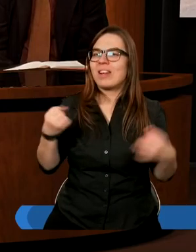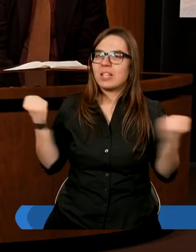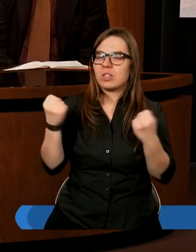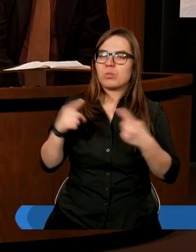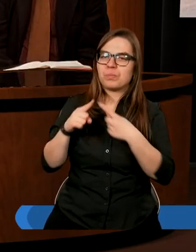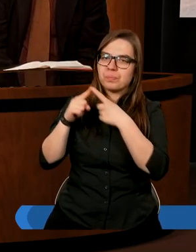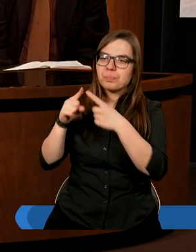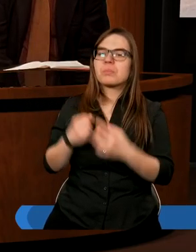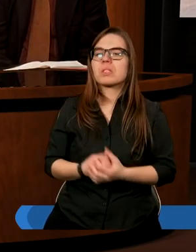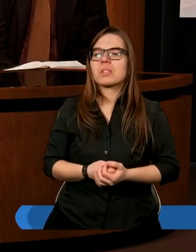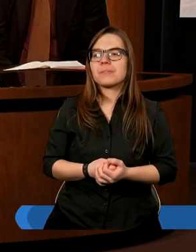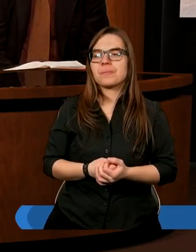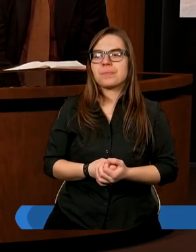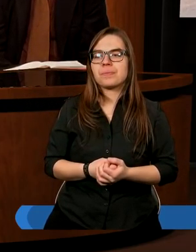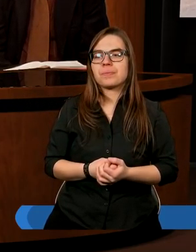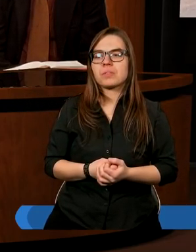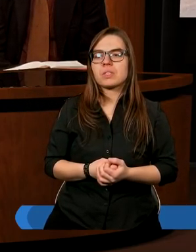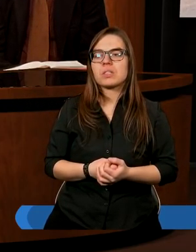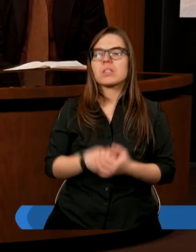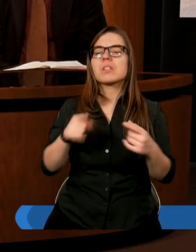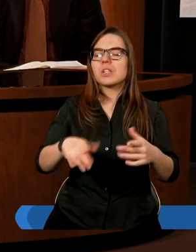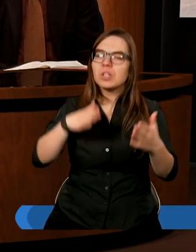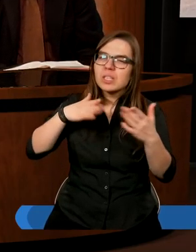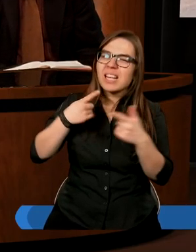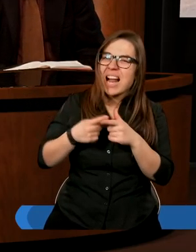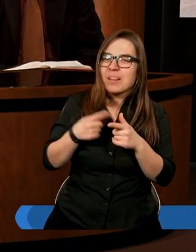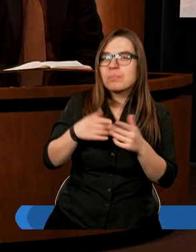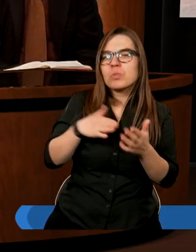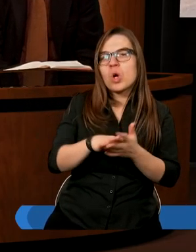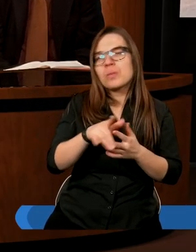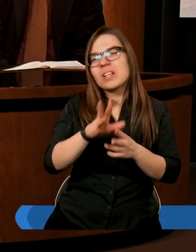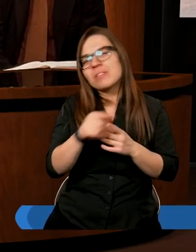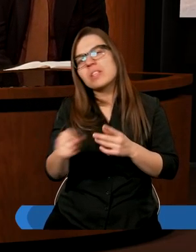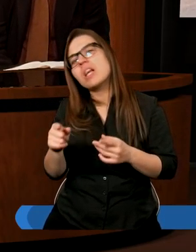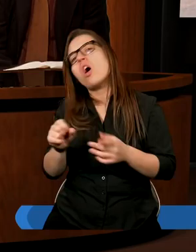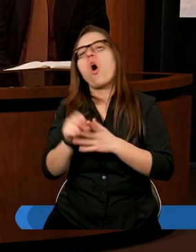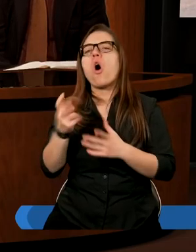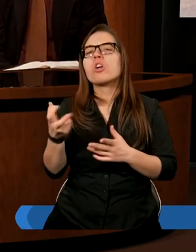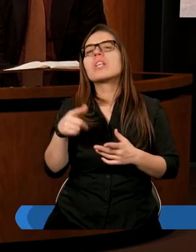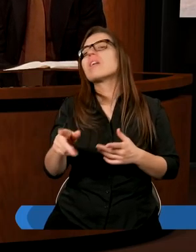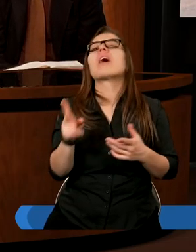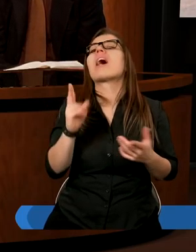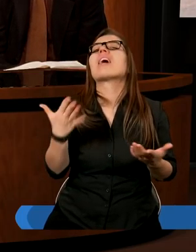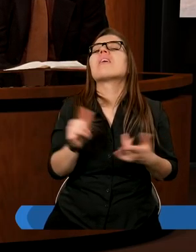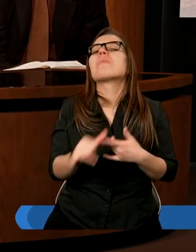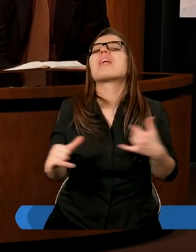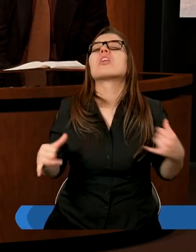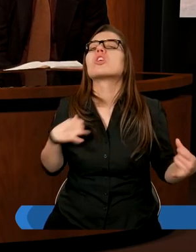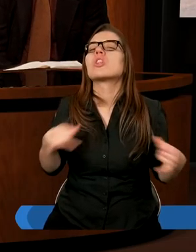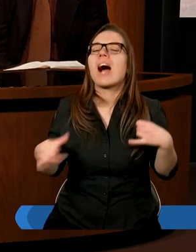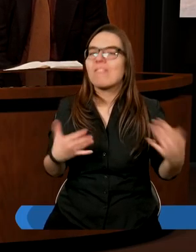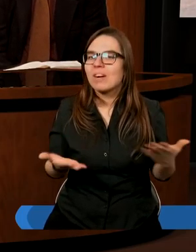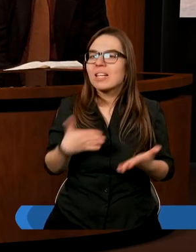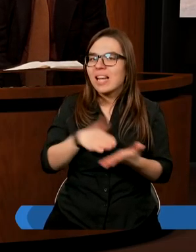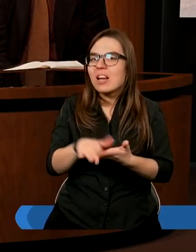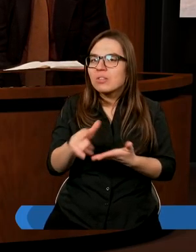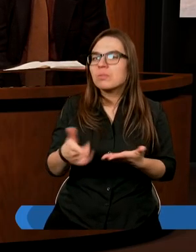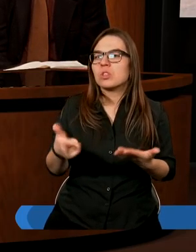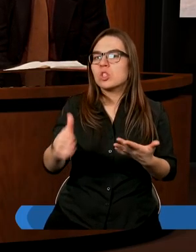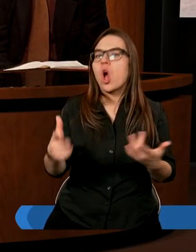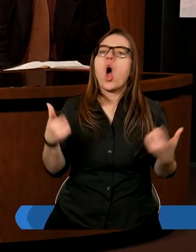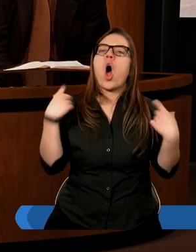proszę bardzo Mówiliśmy i rozpoczęliśmy w zasadzie od tego kim jest szafarz to jest ktoś